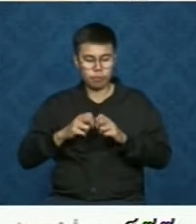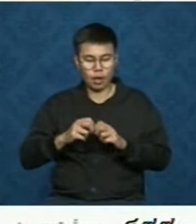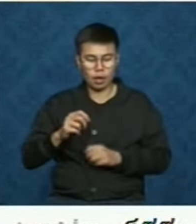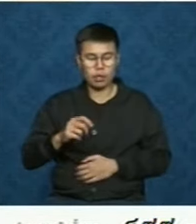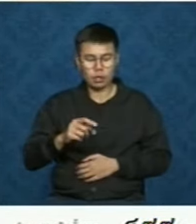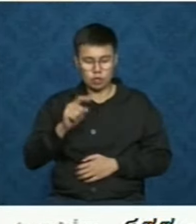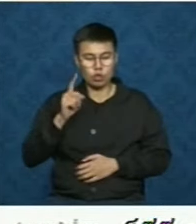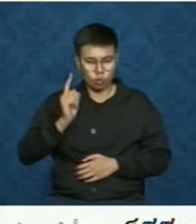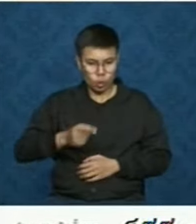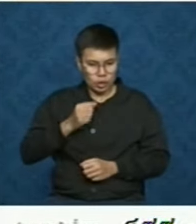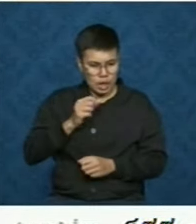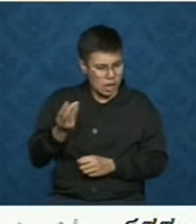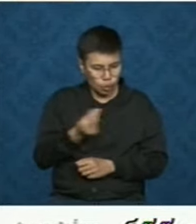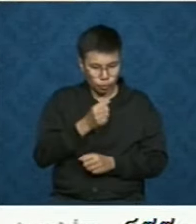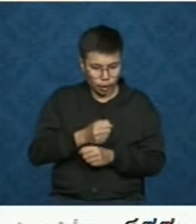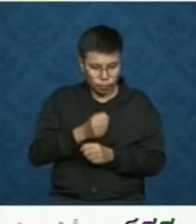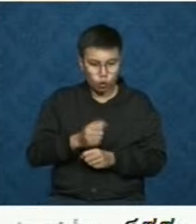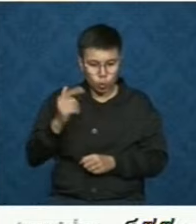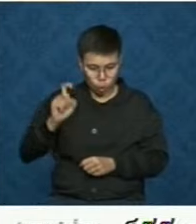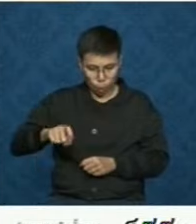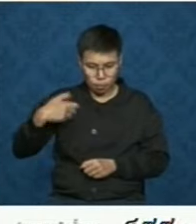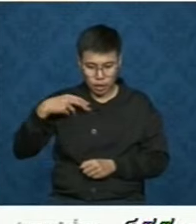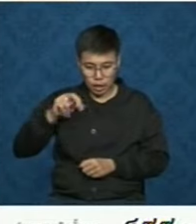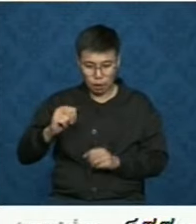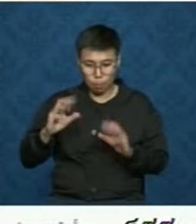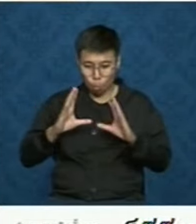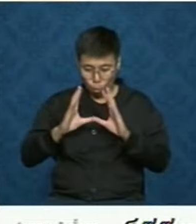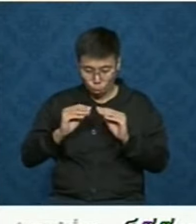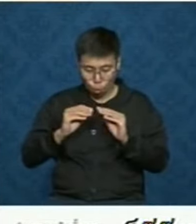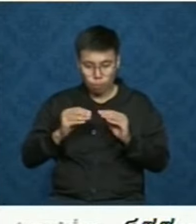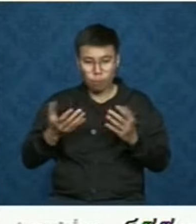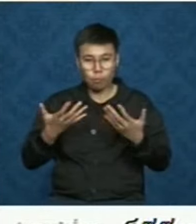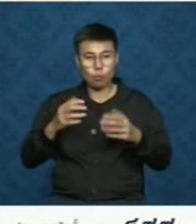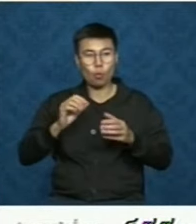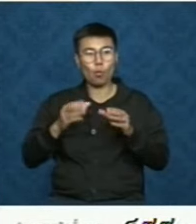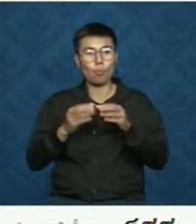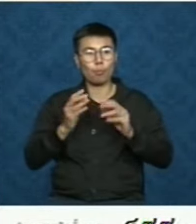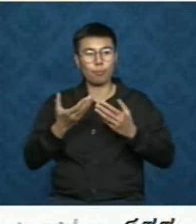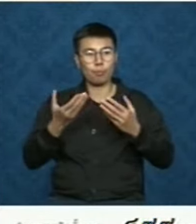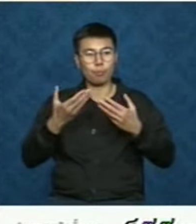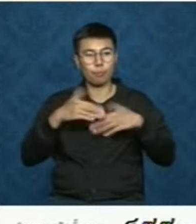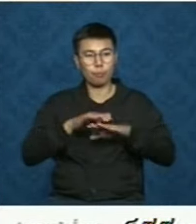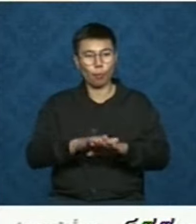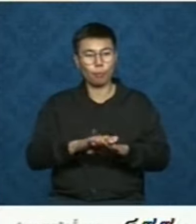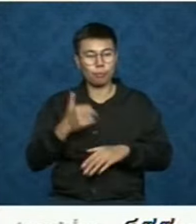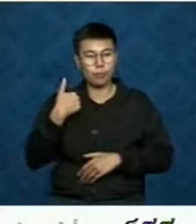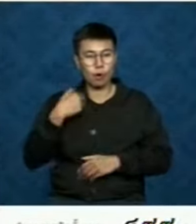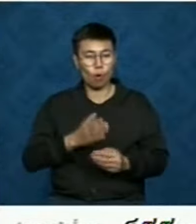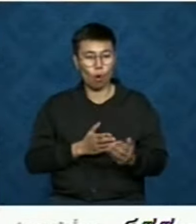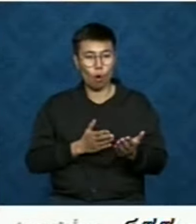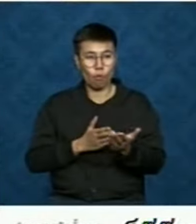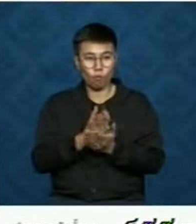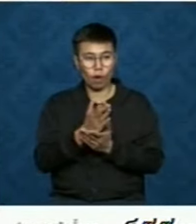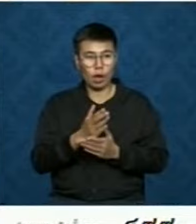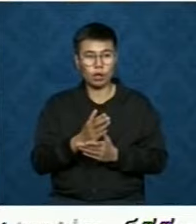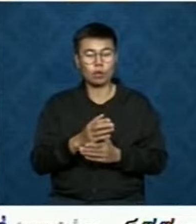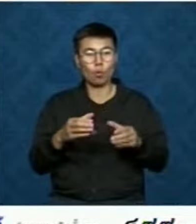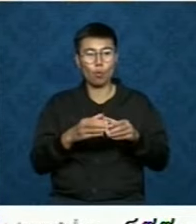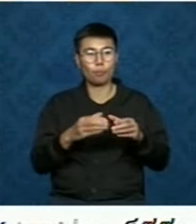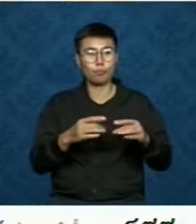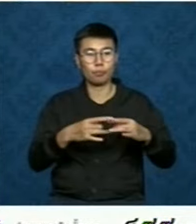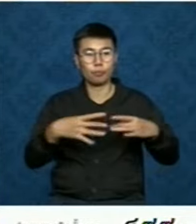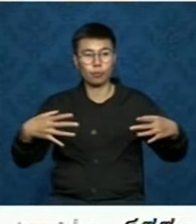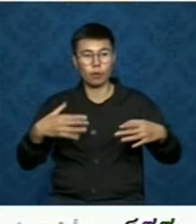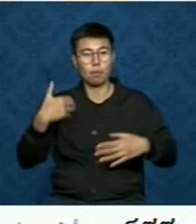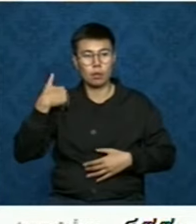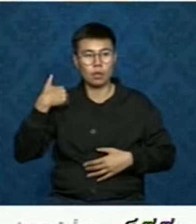เนี่ยน่าจะนัดประชุมคณะกรรมการร่วมเนี่ยครับท่านประธานเพราะว่าวันนี้มีผู้นำฝ่ายค้านคุณชวัฒน์ตุลาธนและผมคิดว่าท่าน